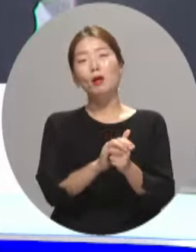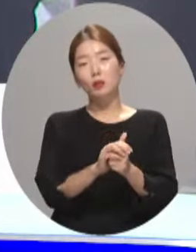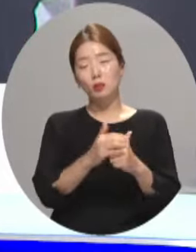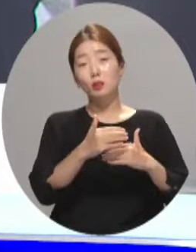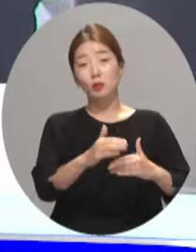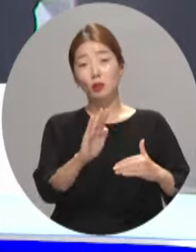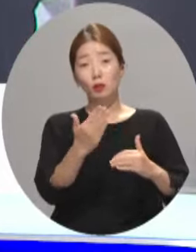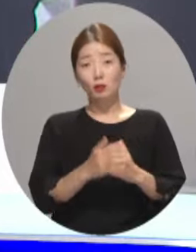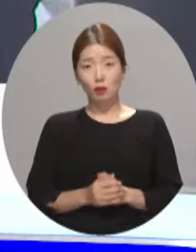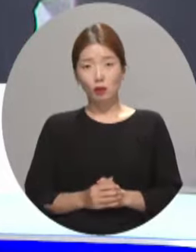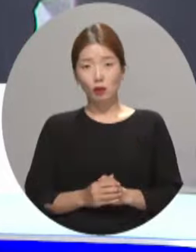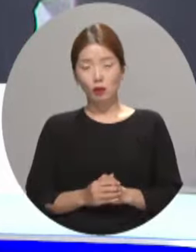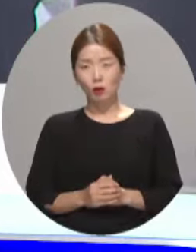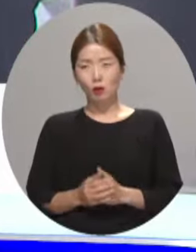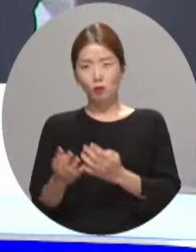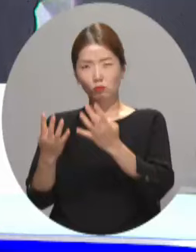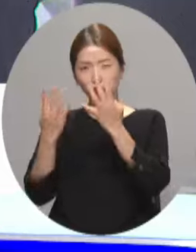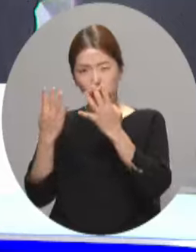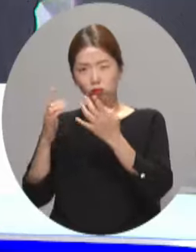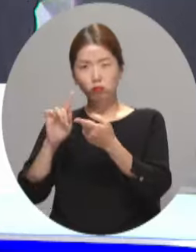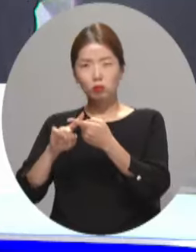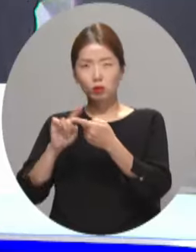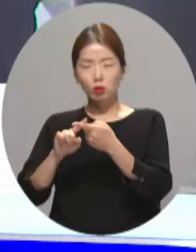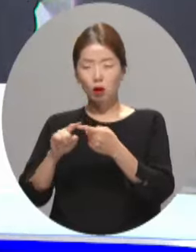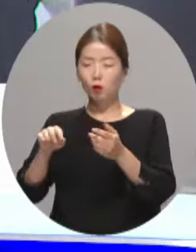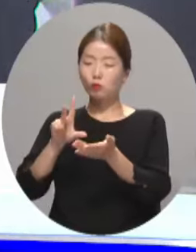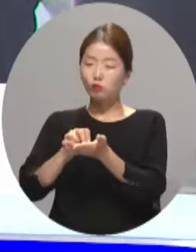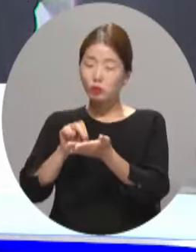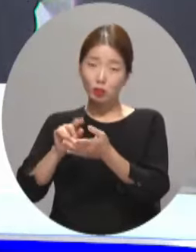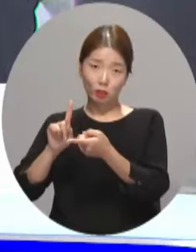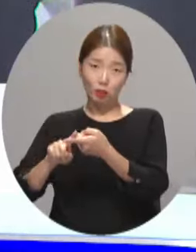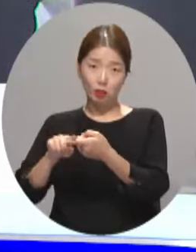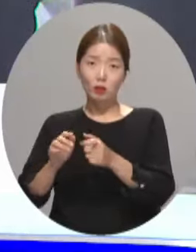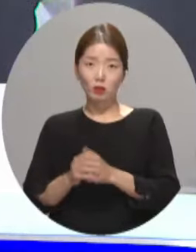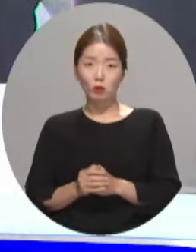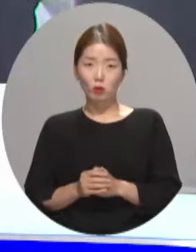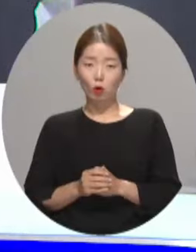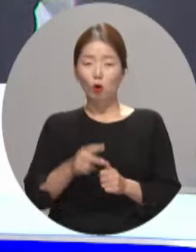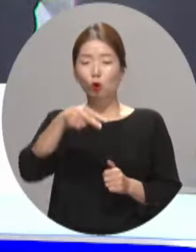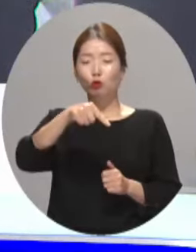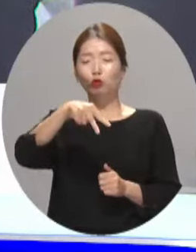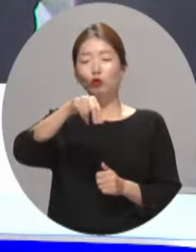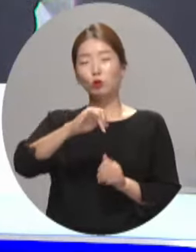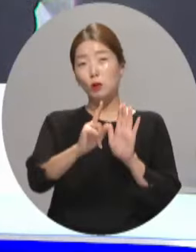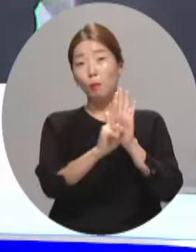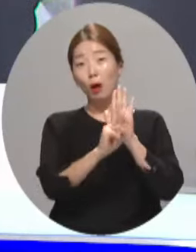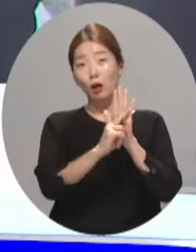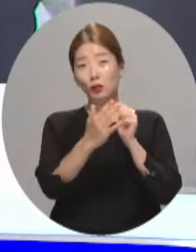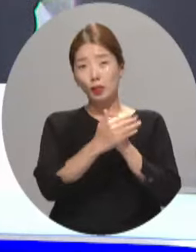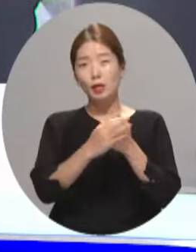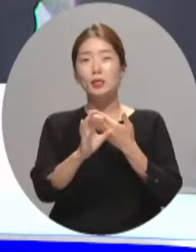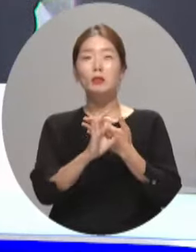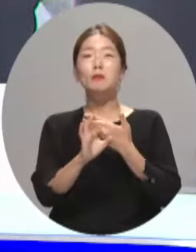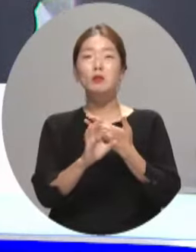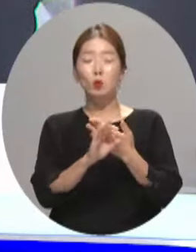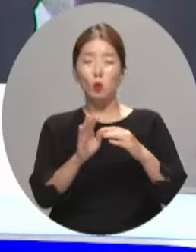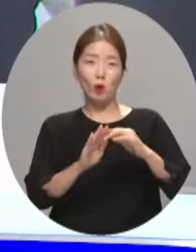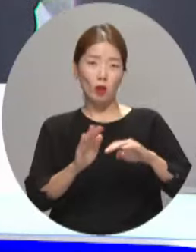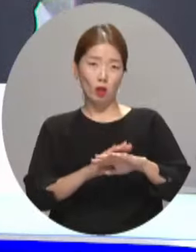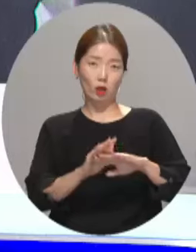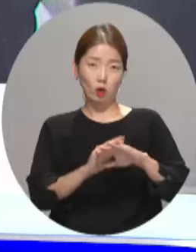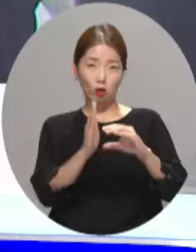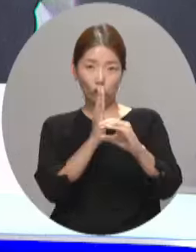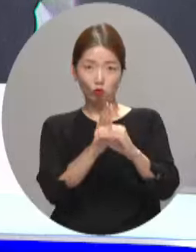전환했습니다. 총장 구속이 야기한 학내 문제 해결과 함께 대학 수시 모집을 앞두고 임시 조치를 취한